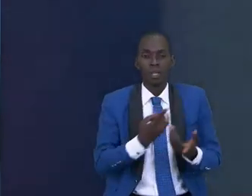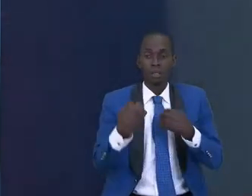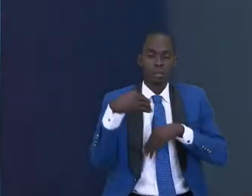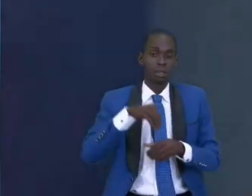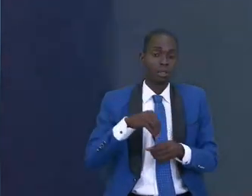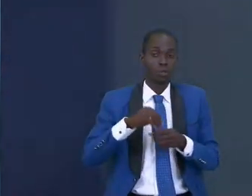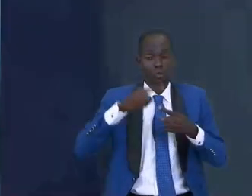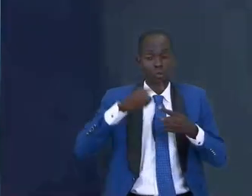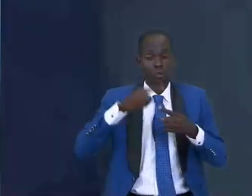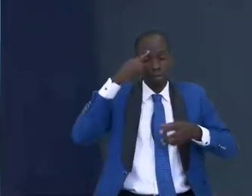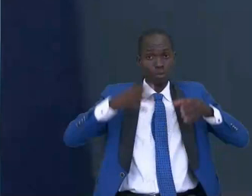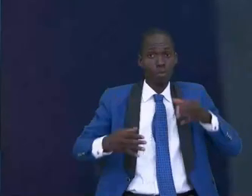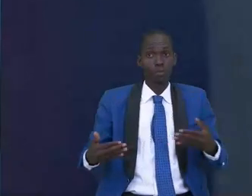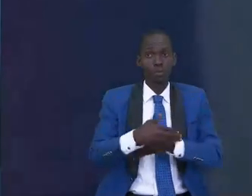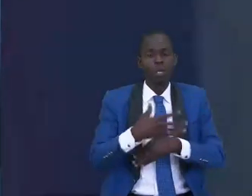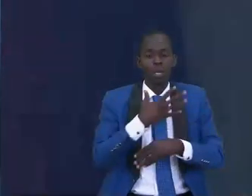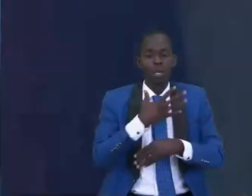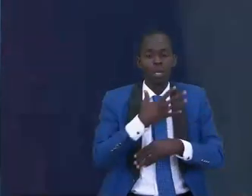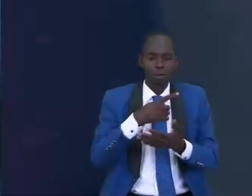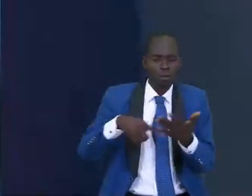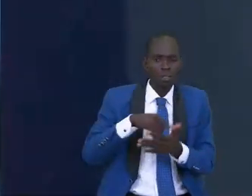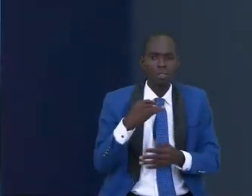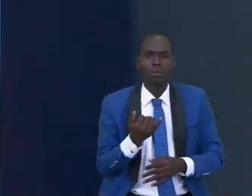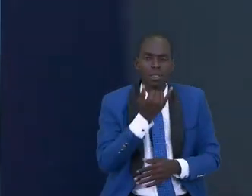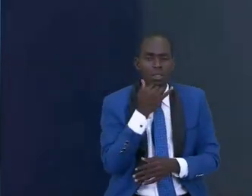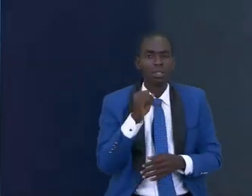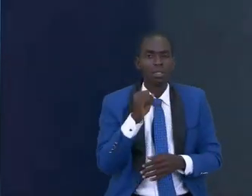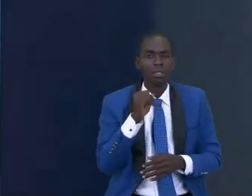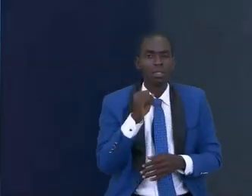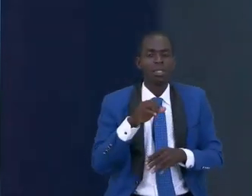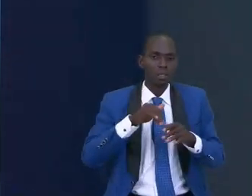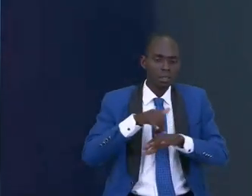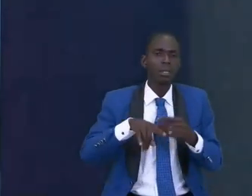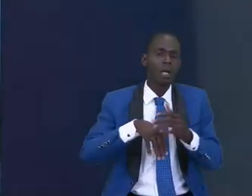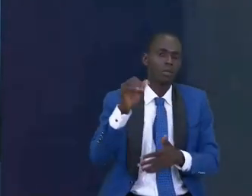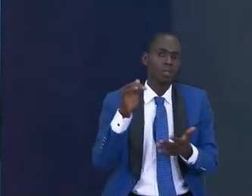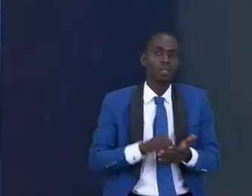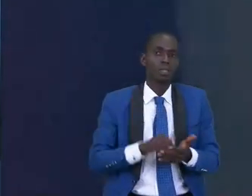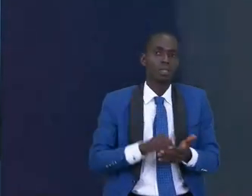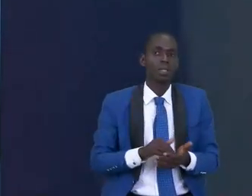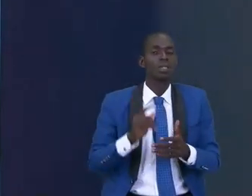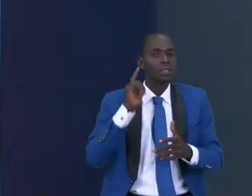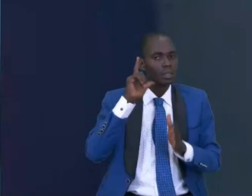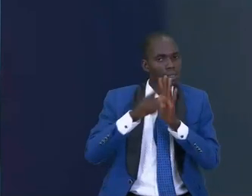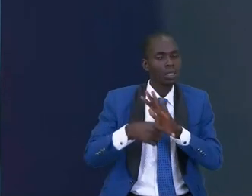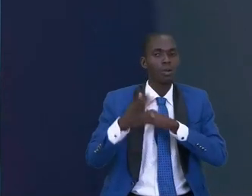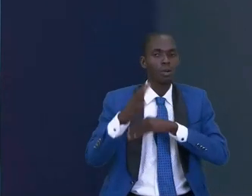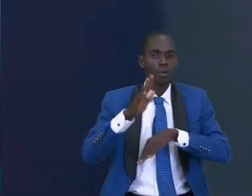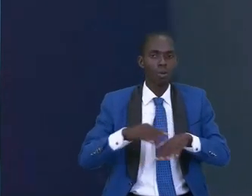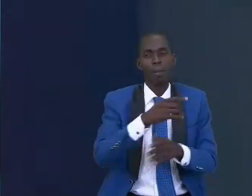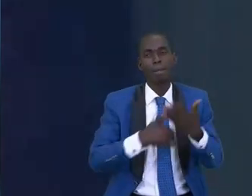revenu, il a corrigé l'erreur, il nous a fait sortir encore. Et 10 minutes après, nous sommes